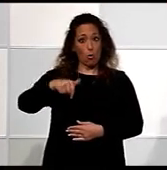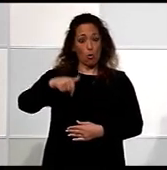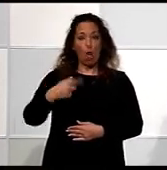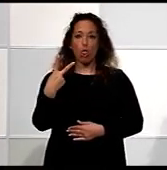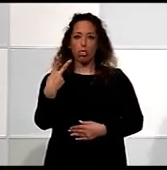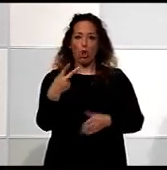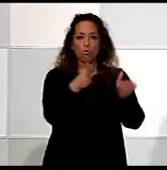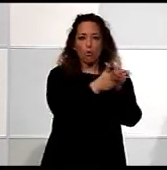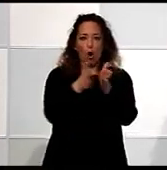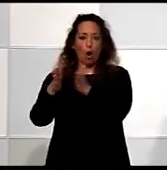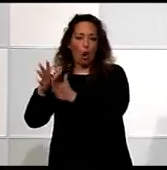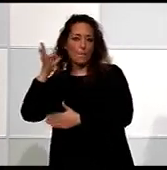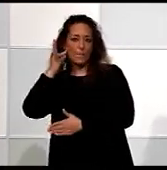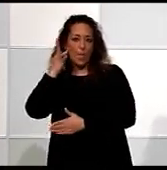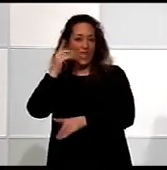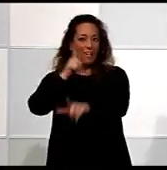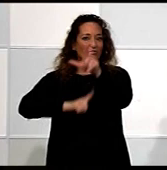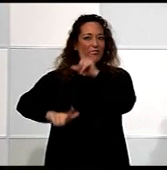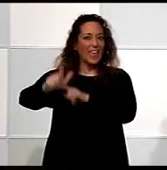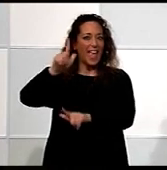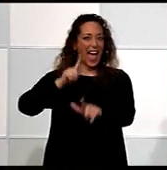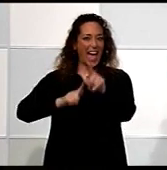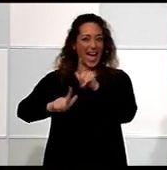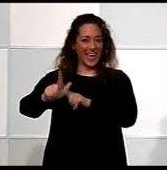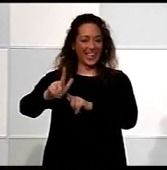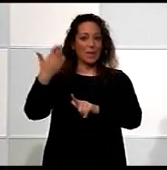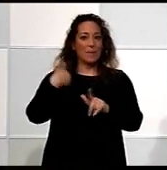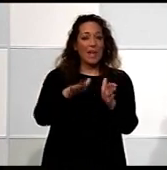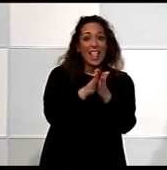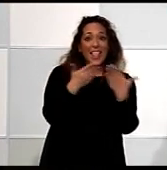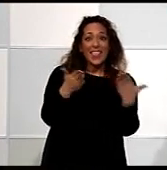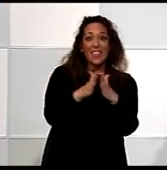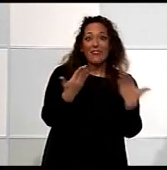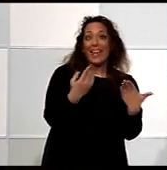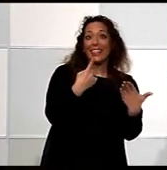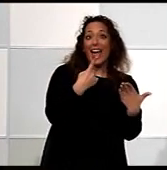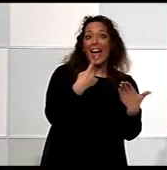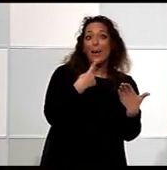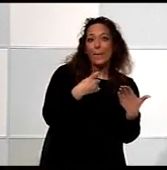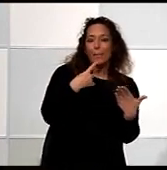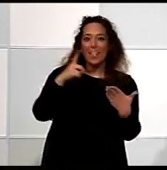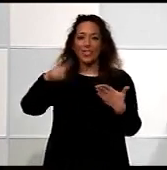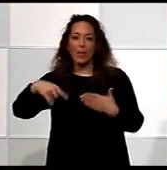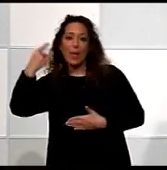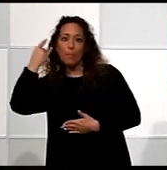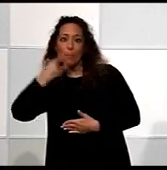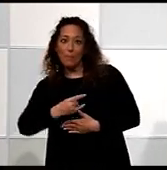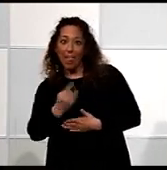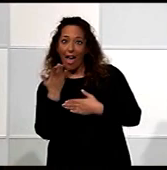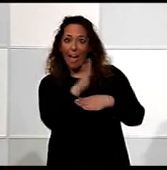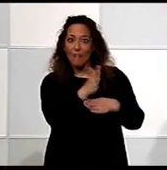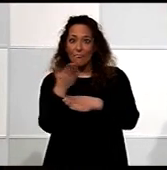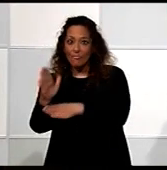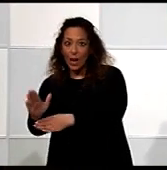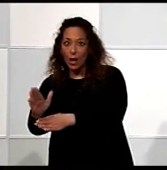viatge. No. Les meves famoses llibreta blava i llibreta vermella. Ens està dient que avui per primera vegada els nens i nenes de